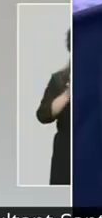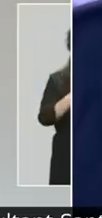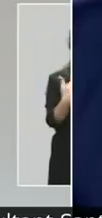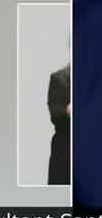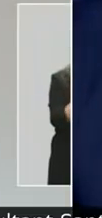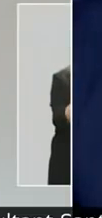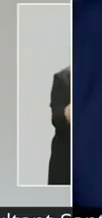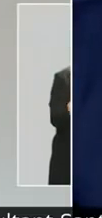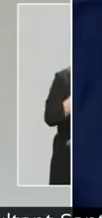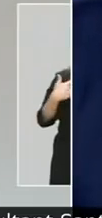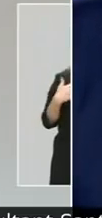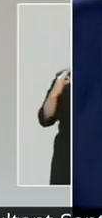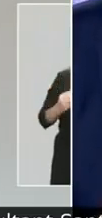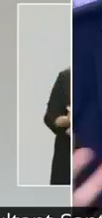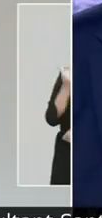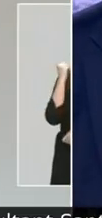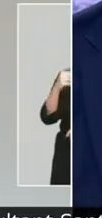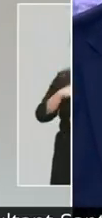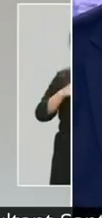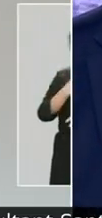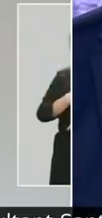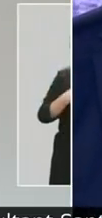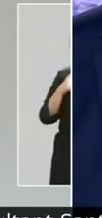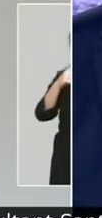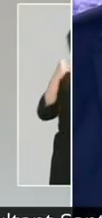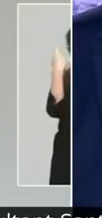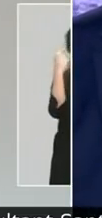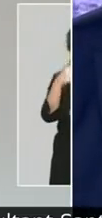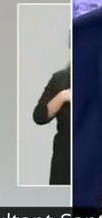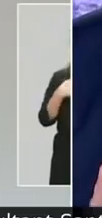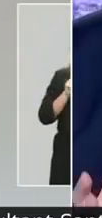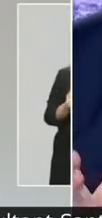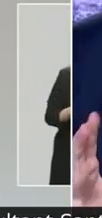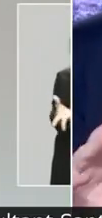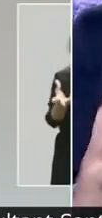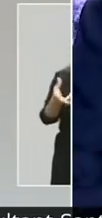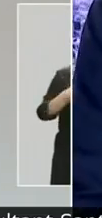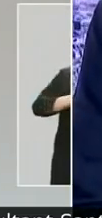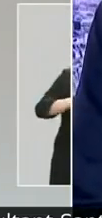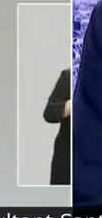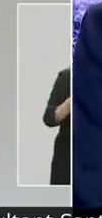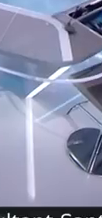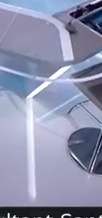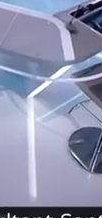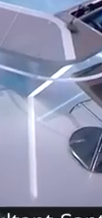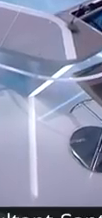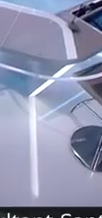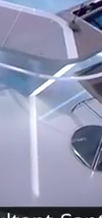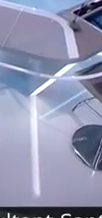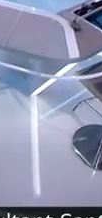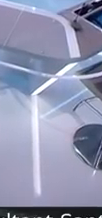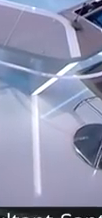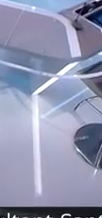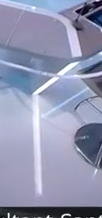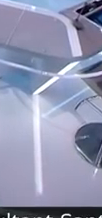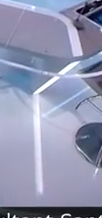le mot liberté est mis en avant à la fois par le président de la République et le ministre de la Santé, on voit bien que dans le discours, il y a la liberté, mais dans la réalité, la